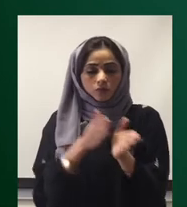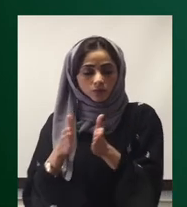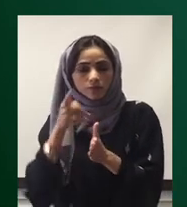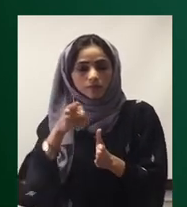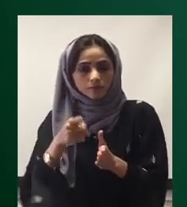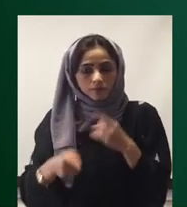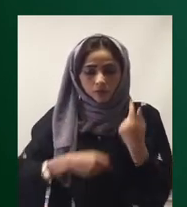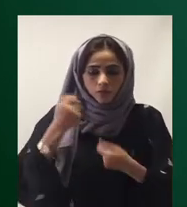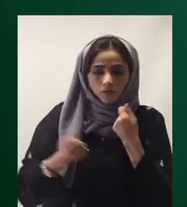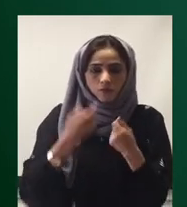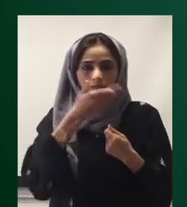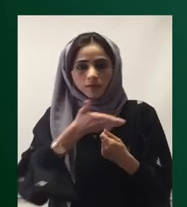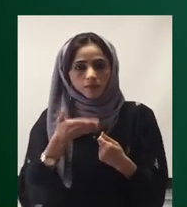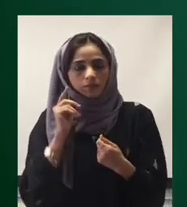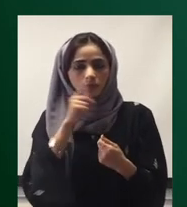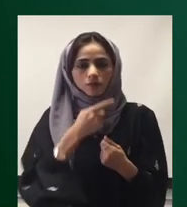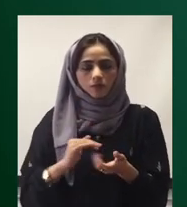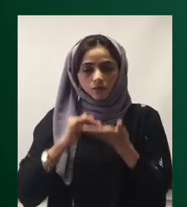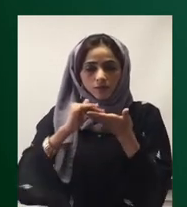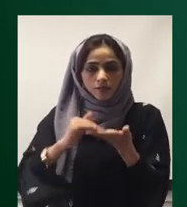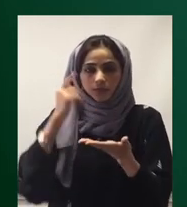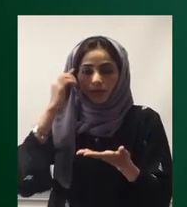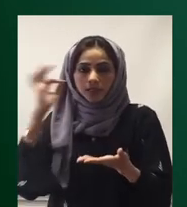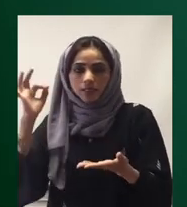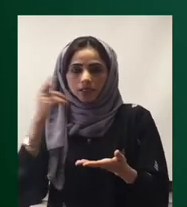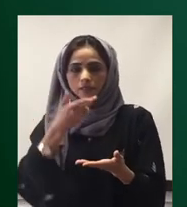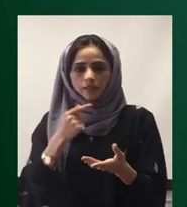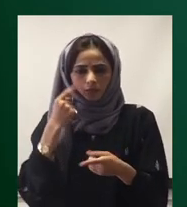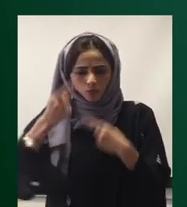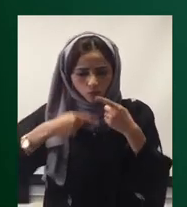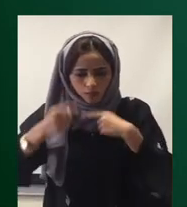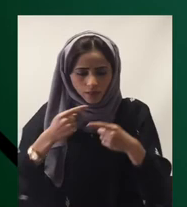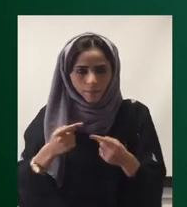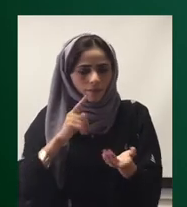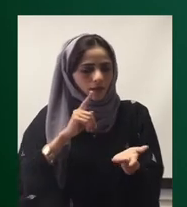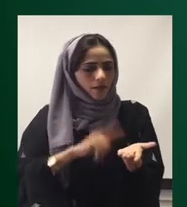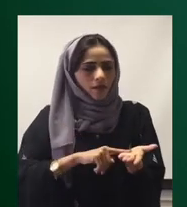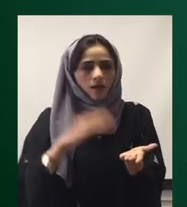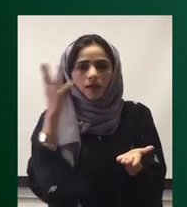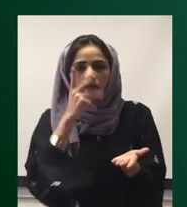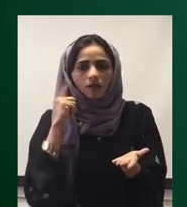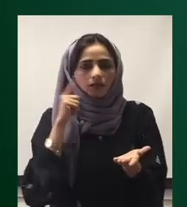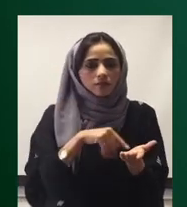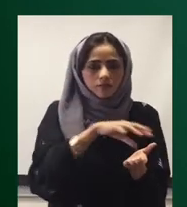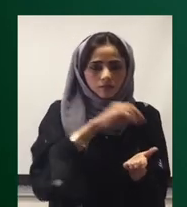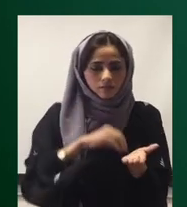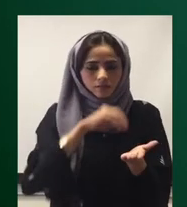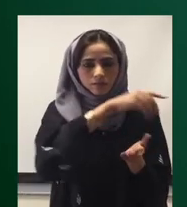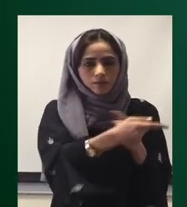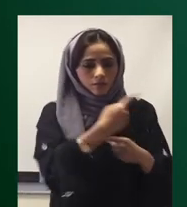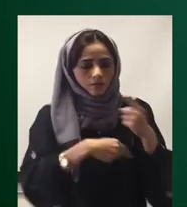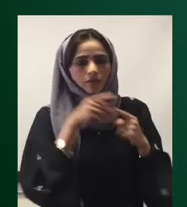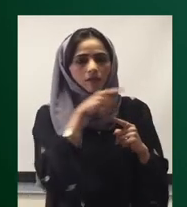وللتفاعل مع مستخدمي التطبيق يمكنهم متابعة بلاغاتهم من خلال رقم يتم الحصول عليه فور الإرسال،